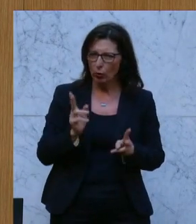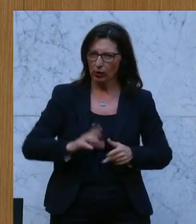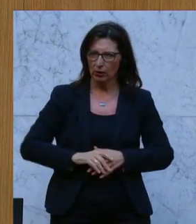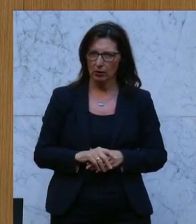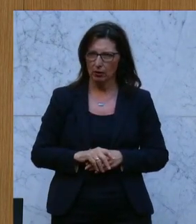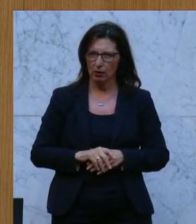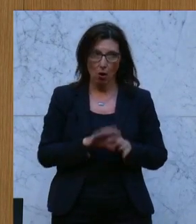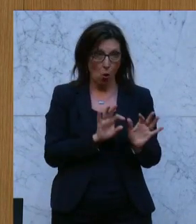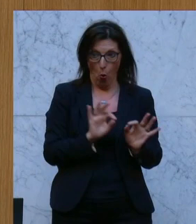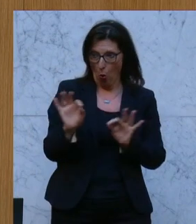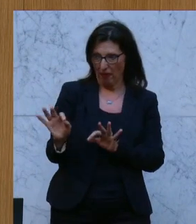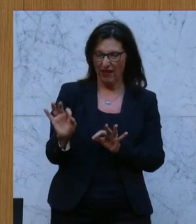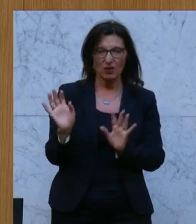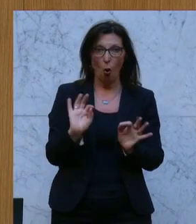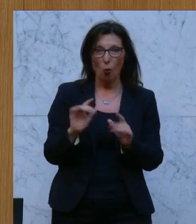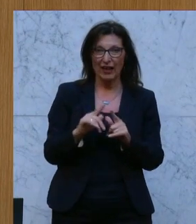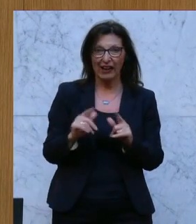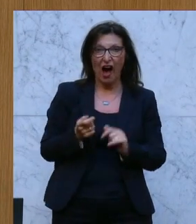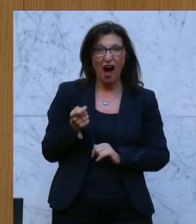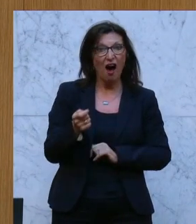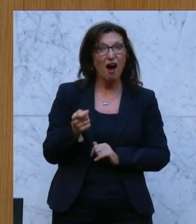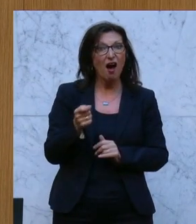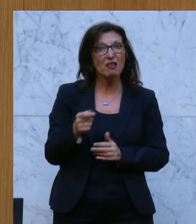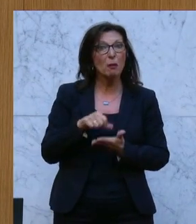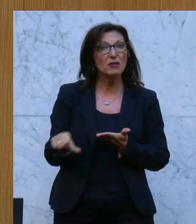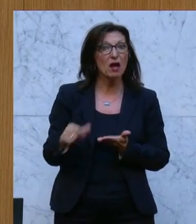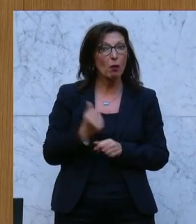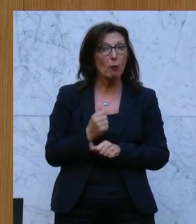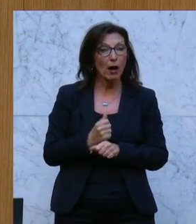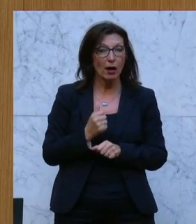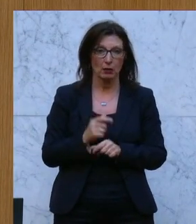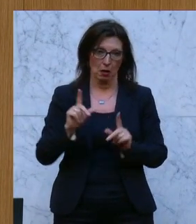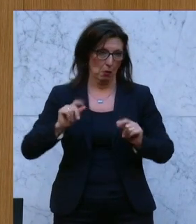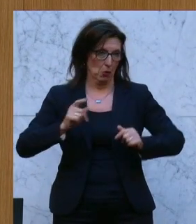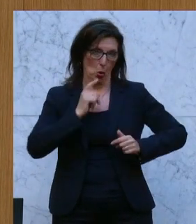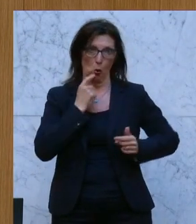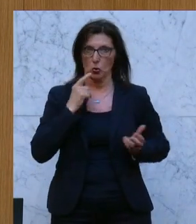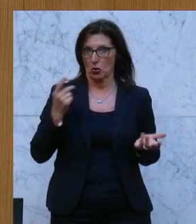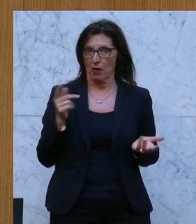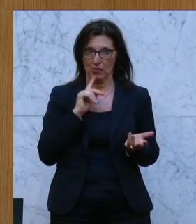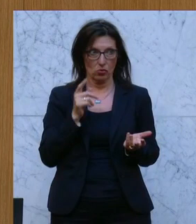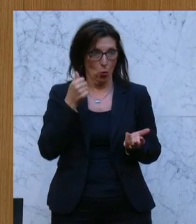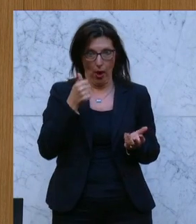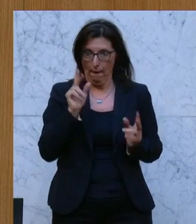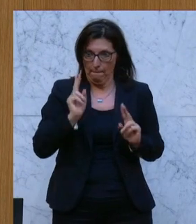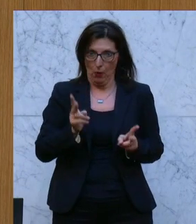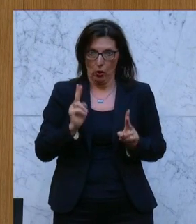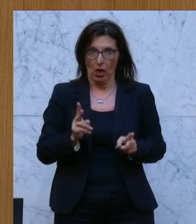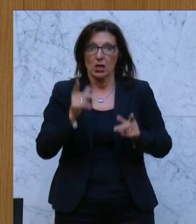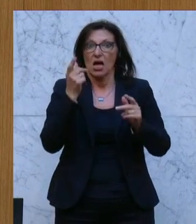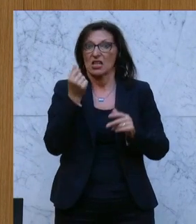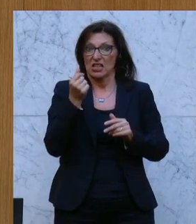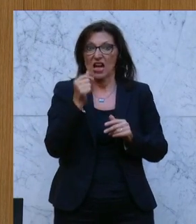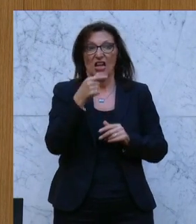per Überweisungen und mit Karte zu zahlen, dann habe ich natürlich als Konsument nur mehr die Möglichkeit, mein Geld entweder